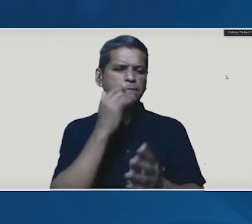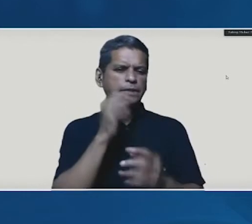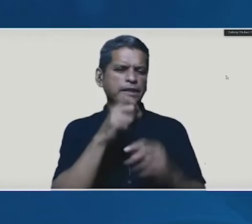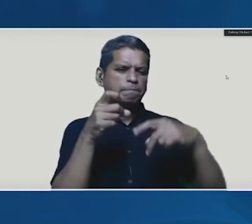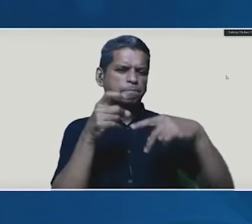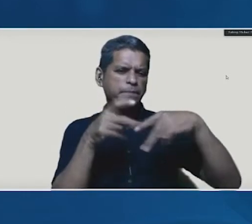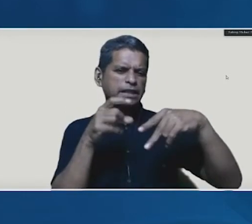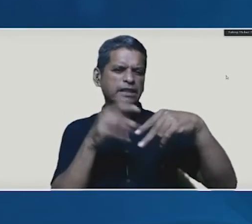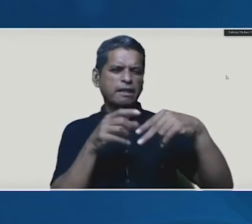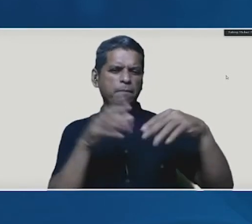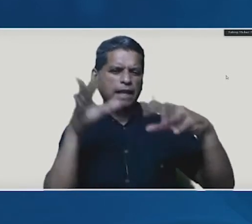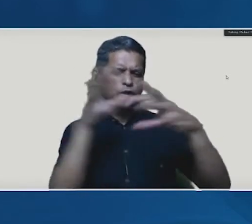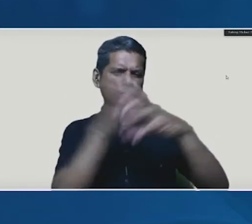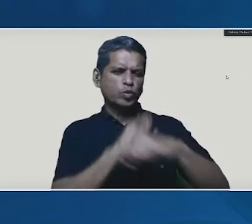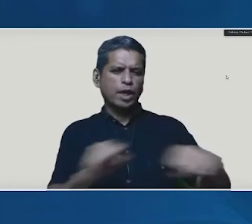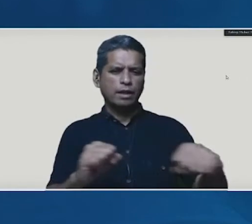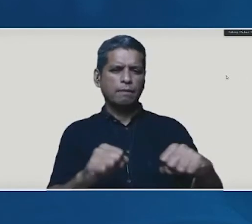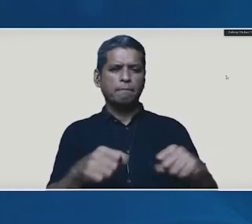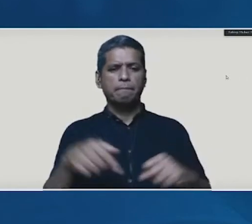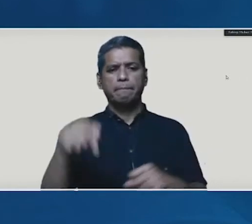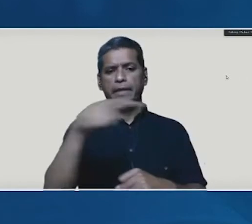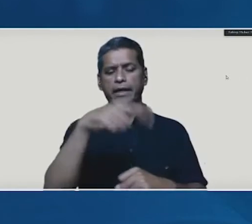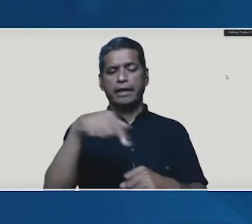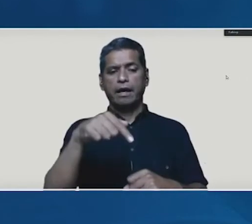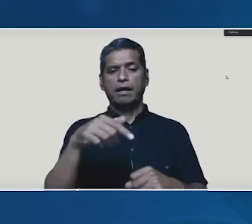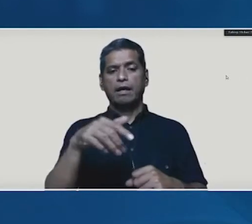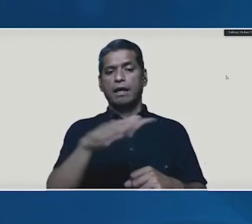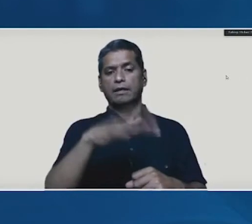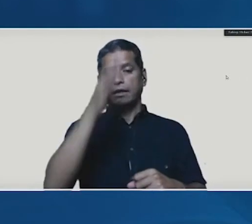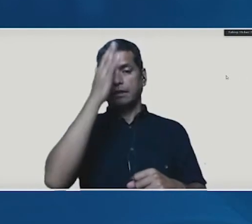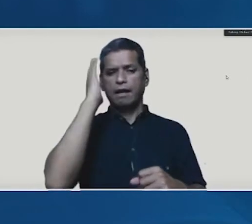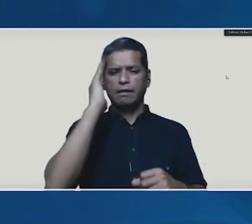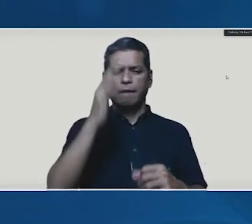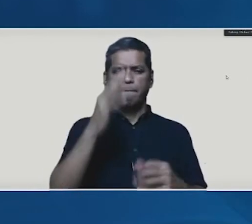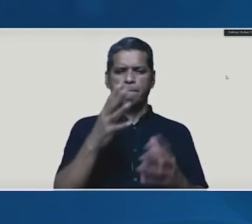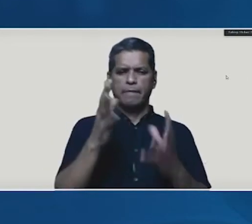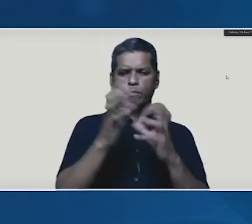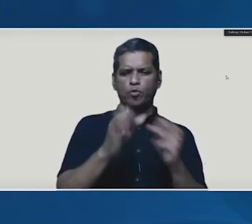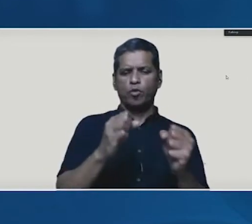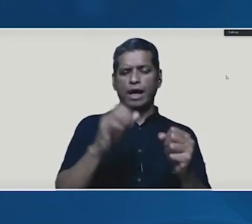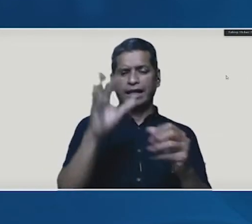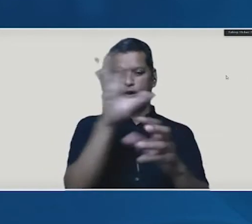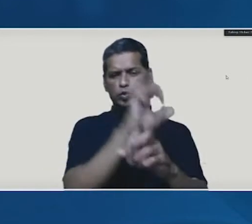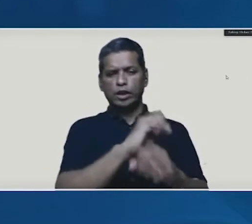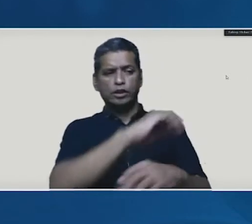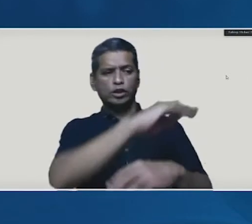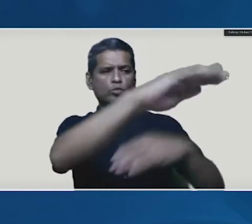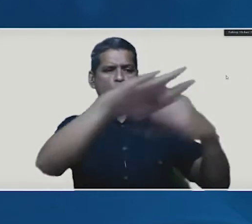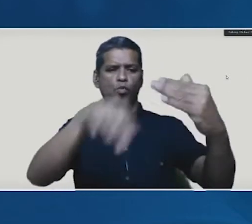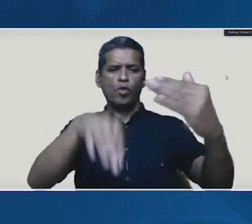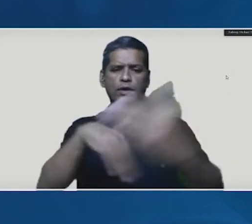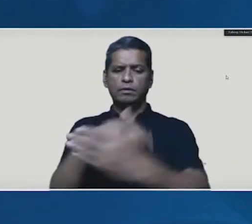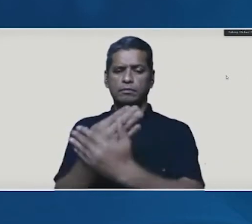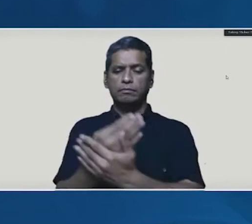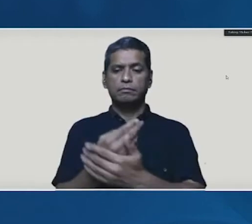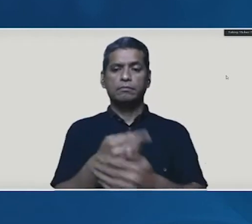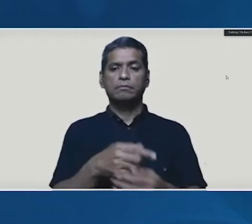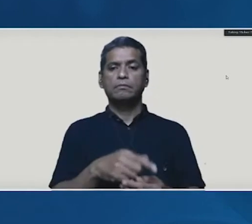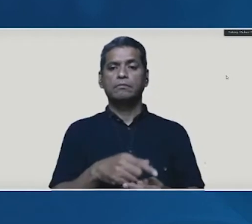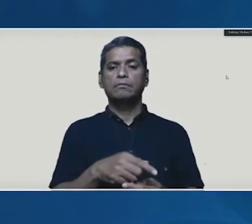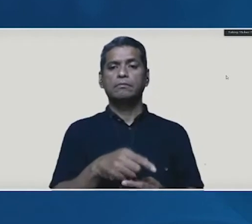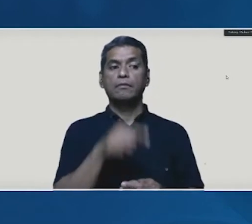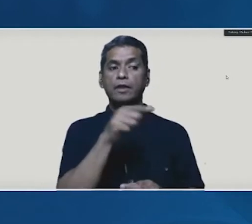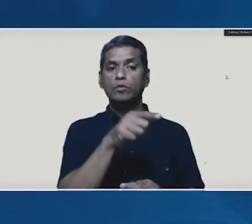menghancurkan Luluhkan semuanya saudara hal ini menggambarkan adanya satu